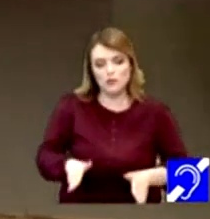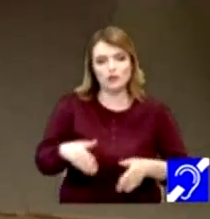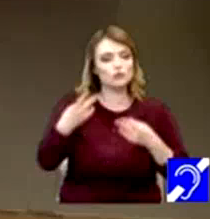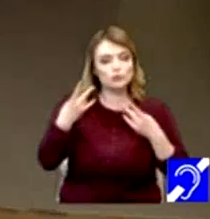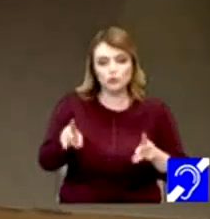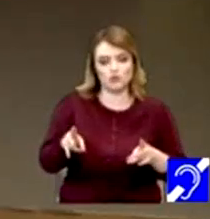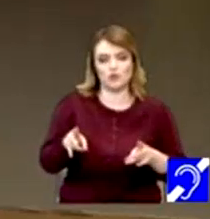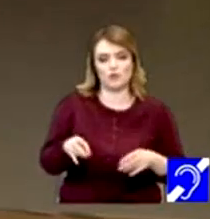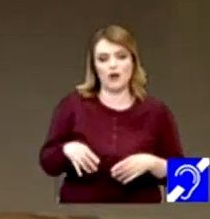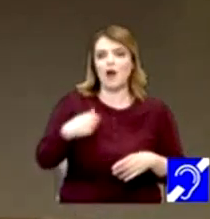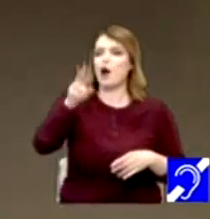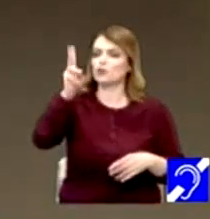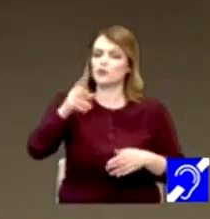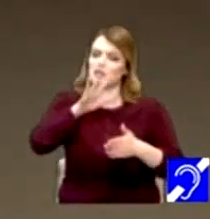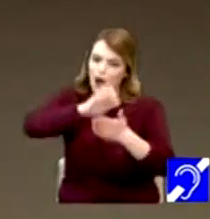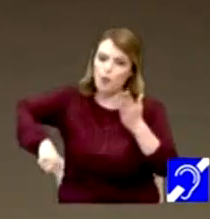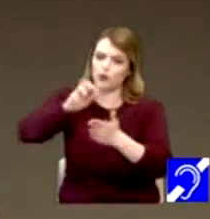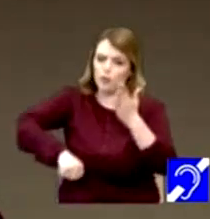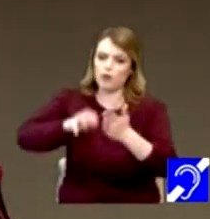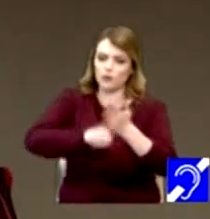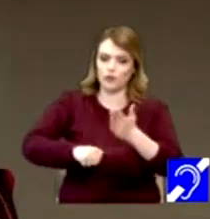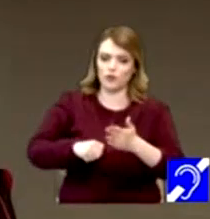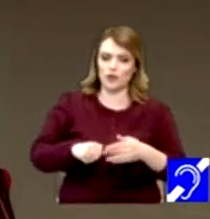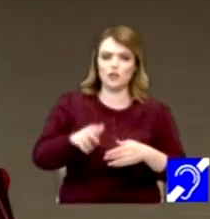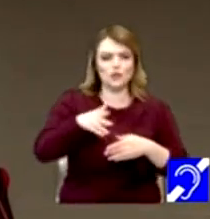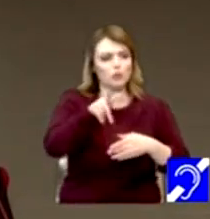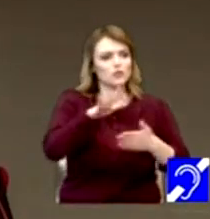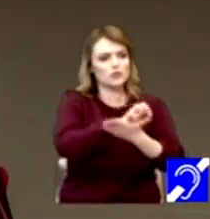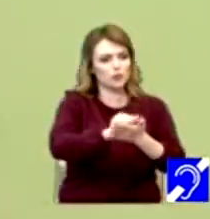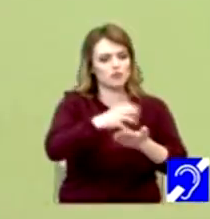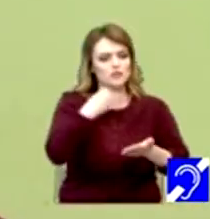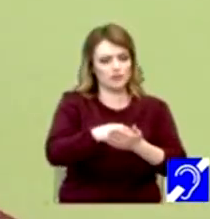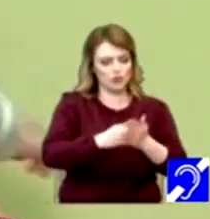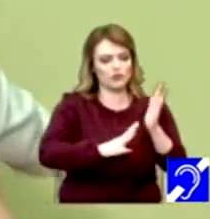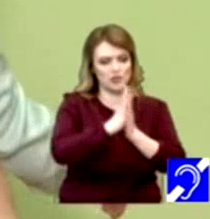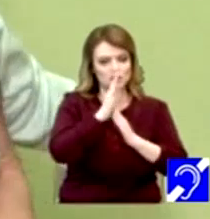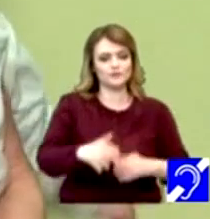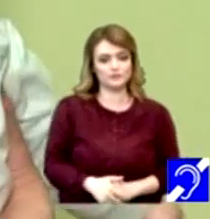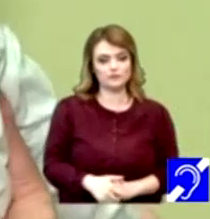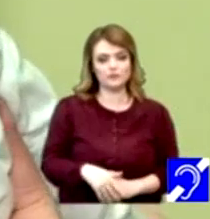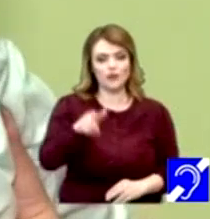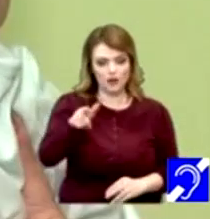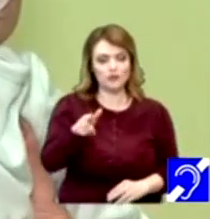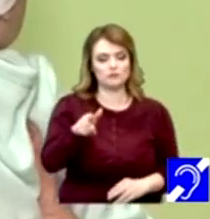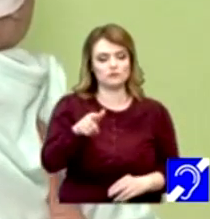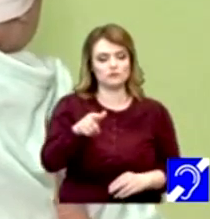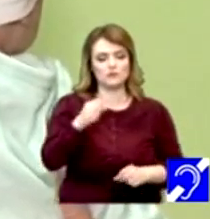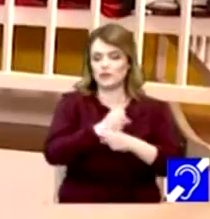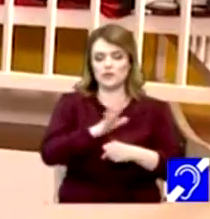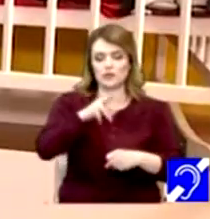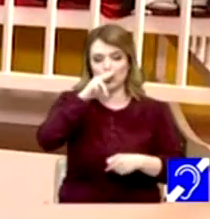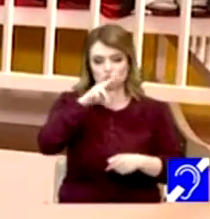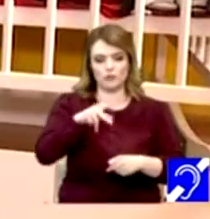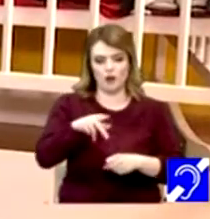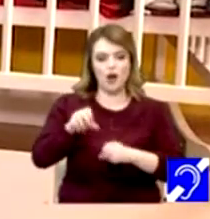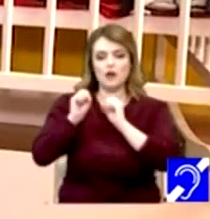strâng copilărie, să învăț, să caut de viață, să nu păstrez. Tare Delfiri a reușit să nu facă greșeala de a-și